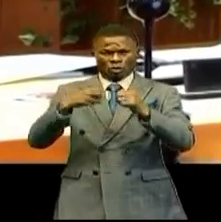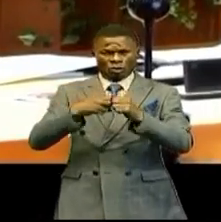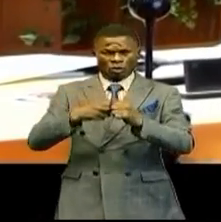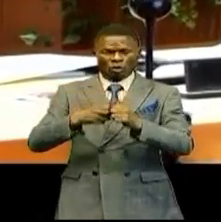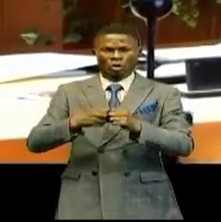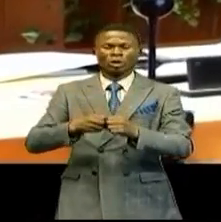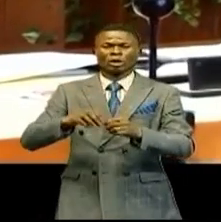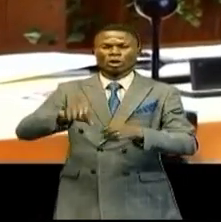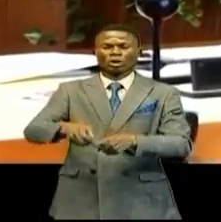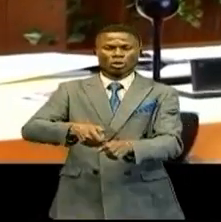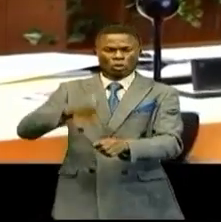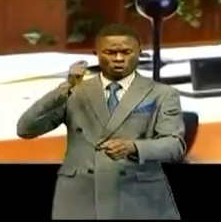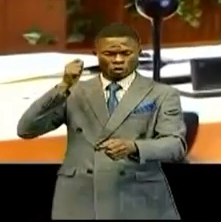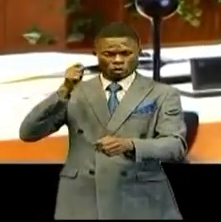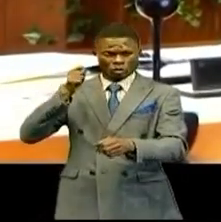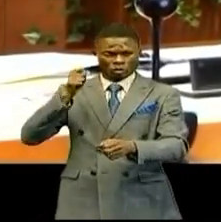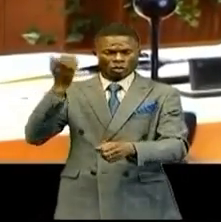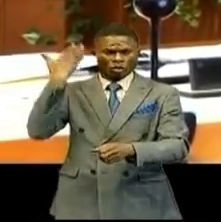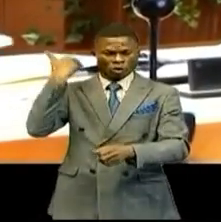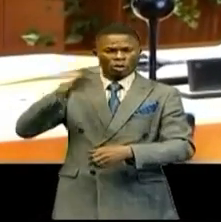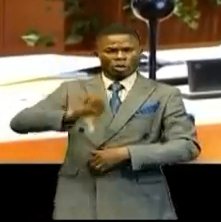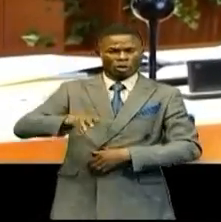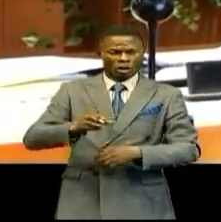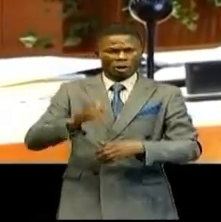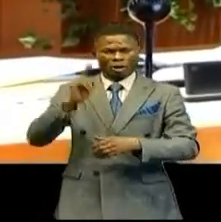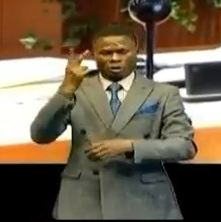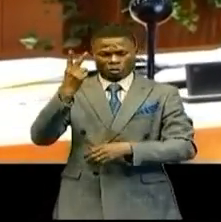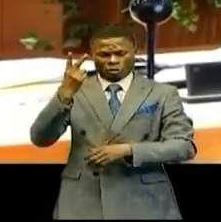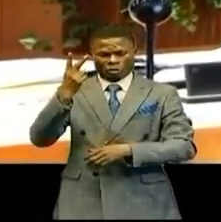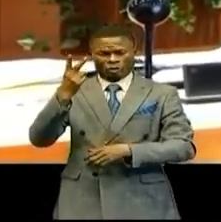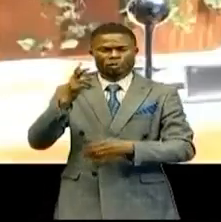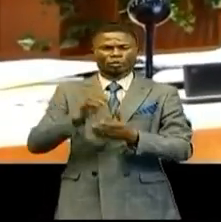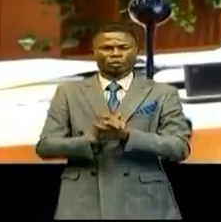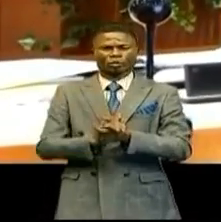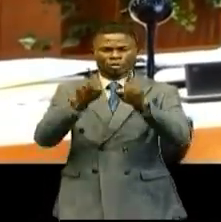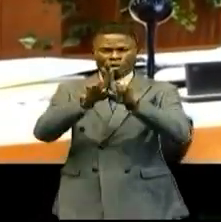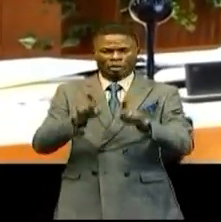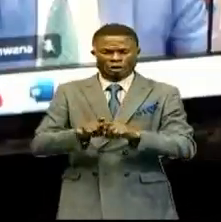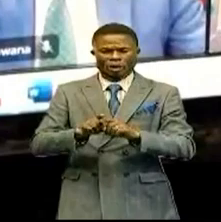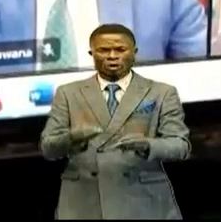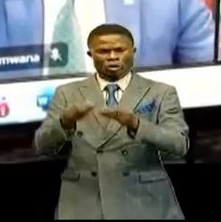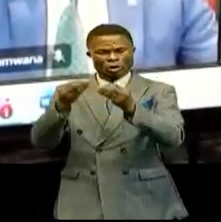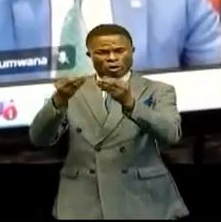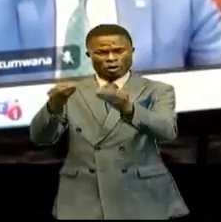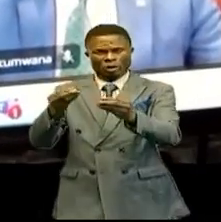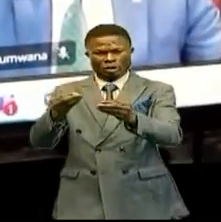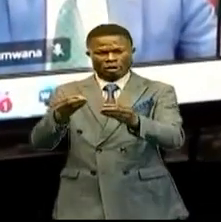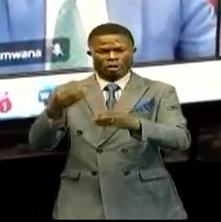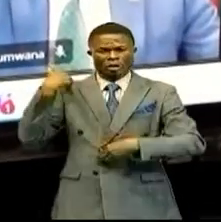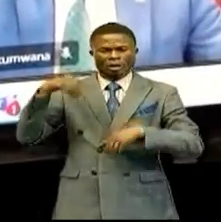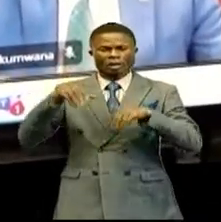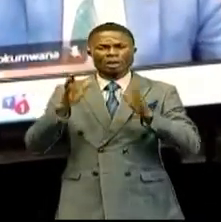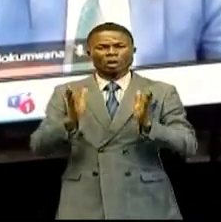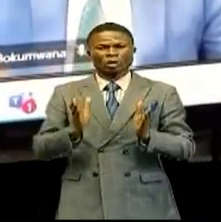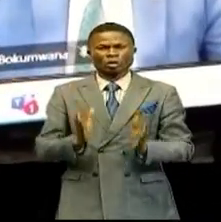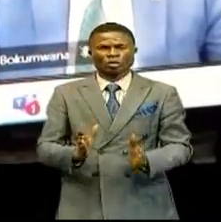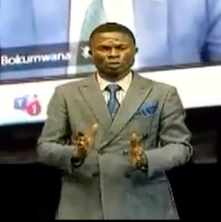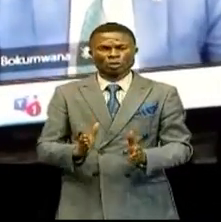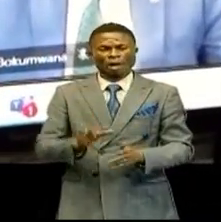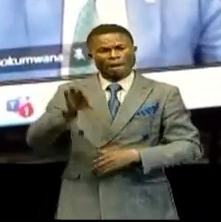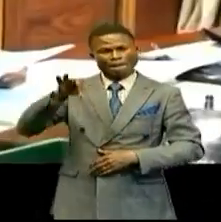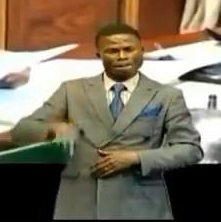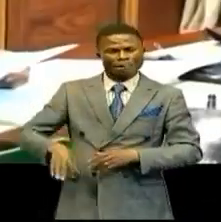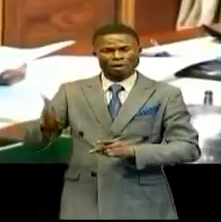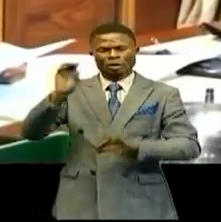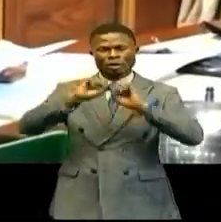centrale hydroélectrique de Tchiala 2 à 8 MW à la mise à disposition par l'État congolais au profit de la